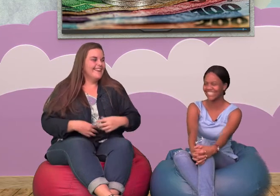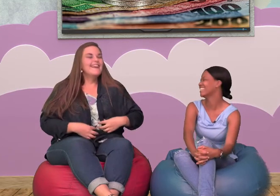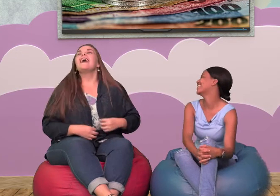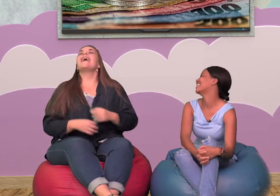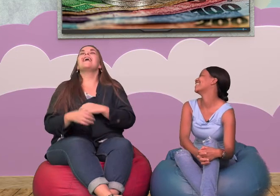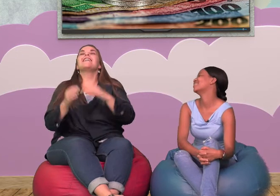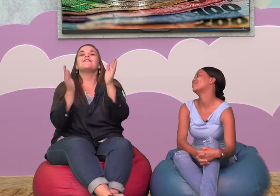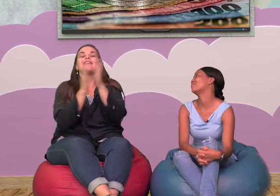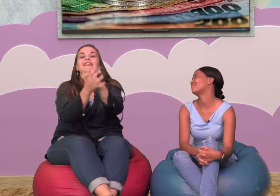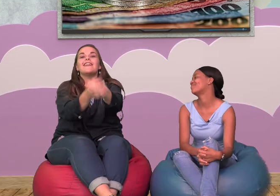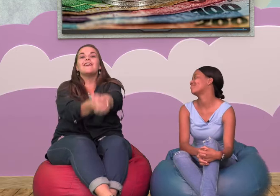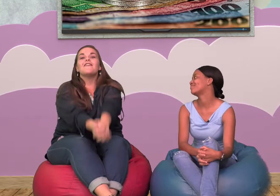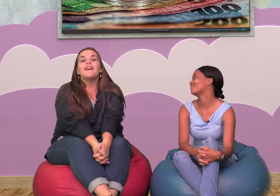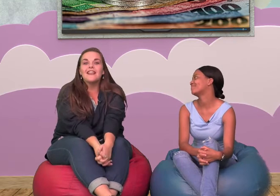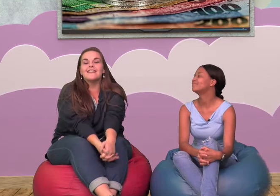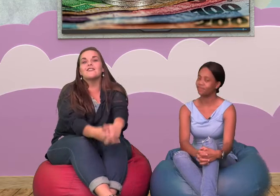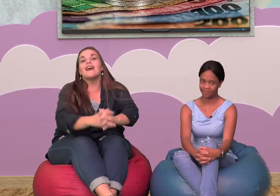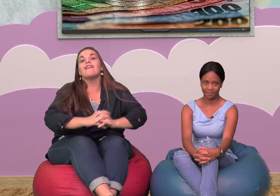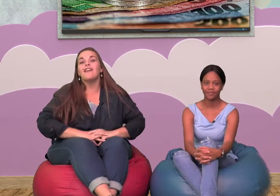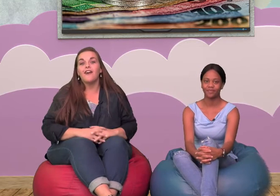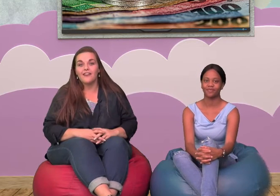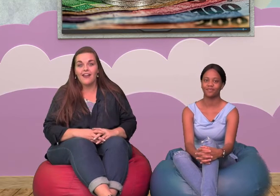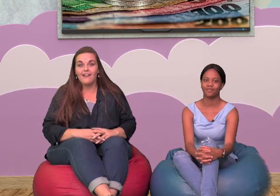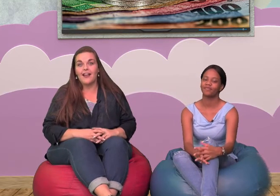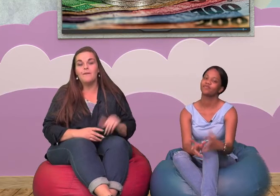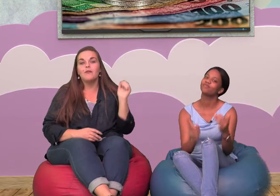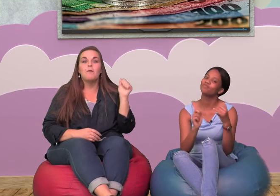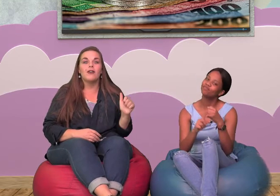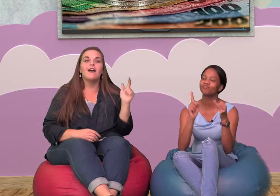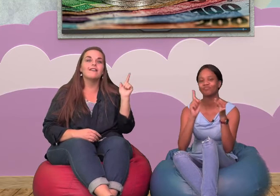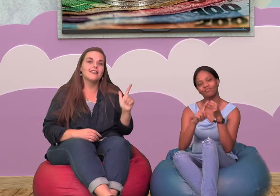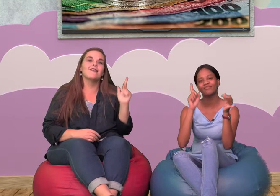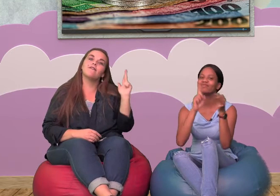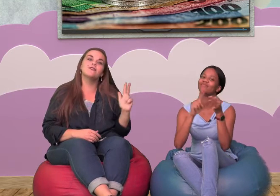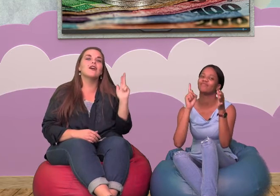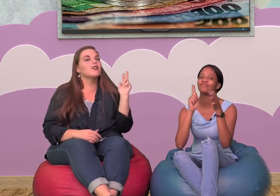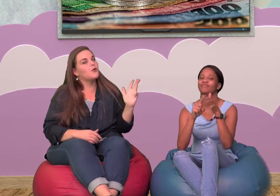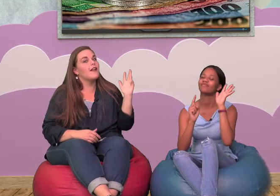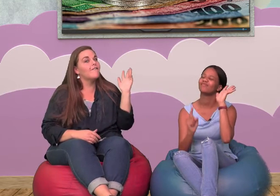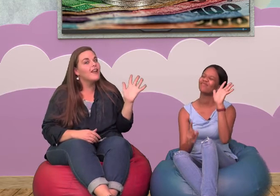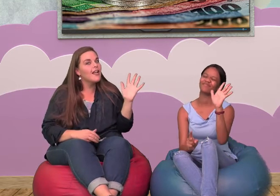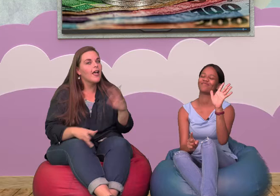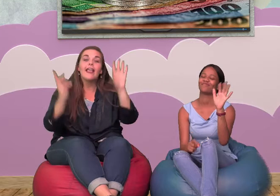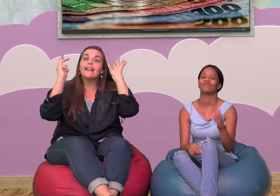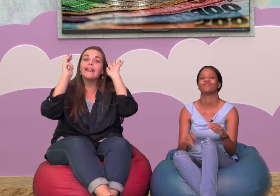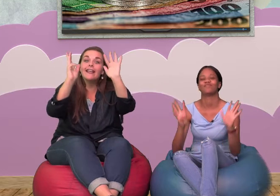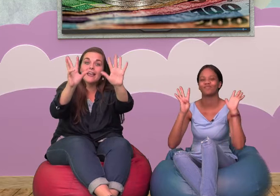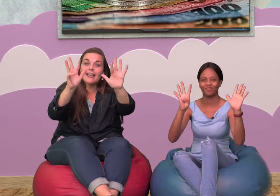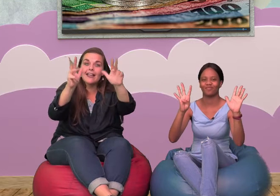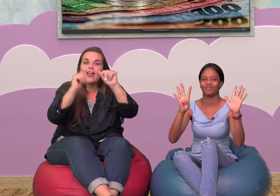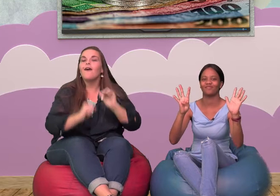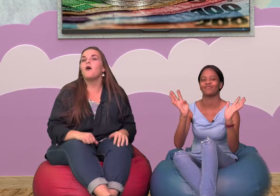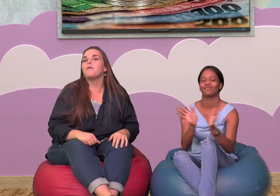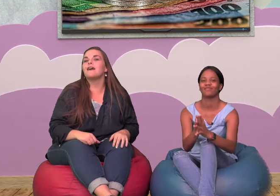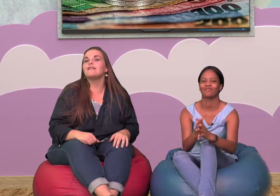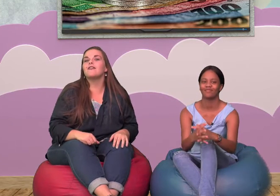slimmie. En ons het natuurlik ook vir julle sê dat julle ons elke dag van die week kan kry. Maandag, Dinsdag, Woensdag, Donderdag, Vrydag, 9